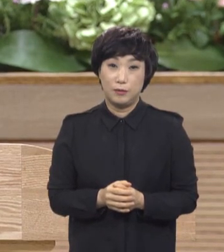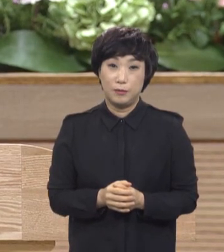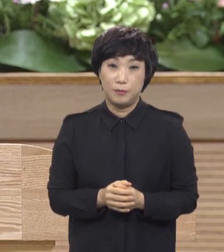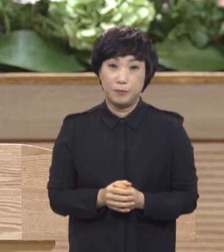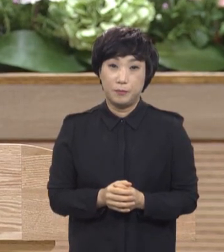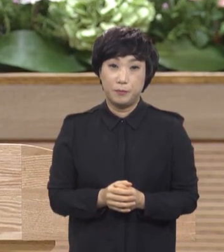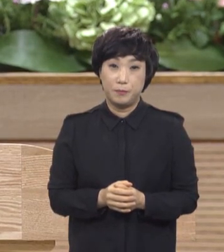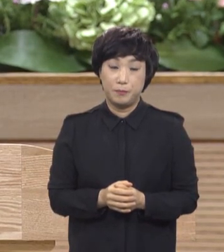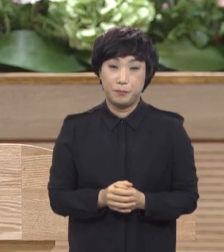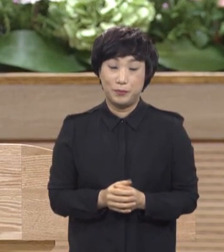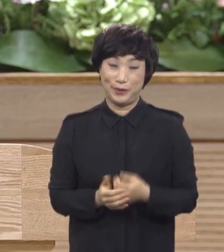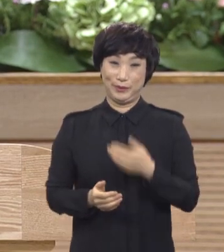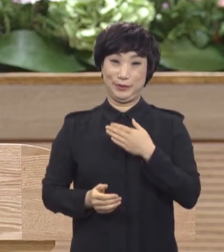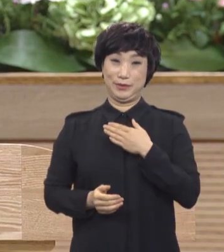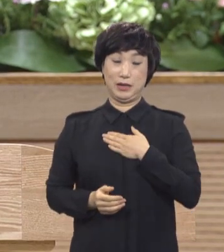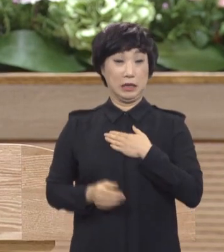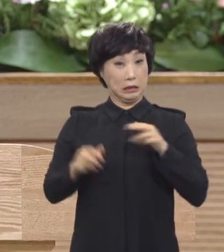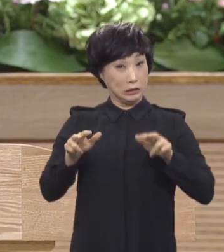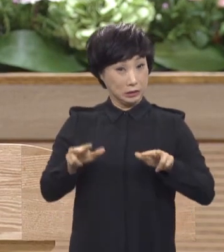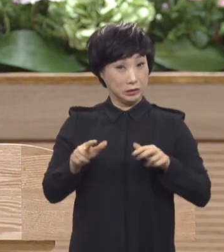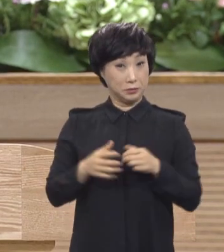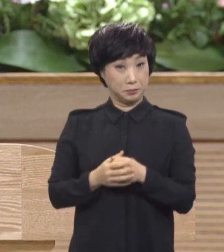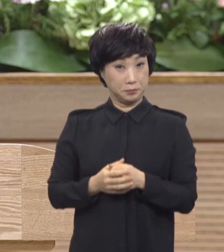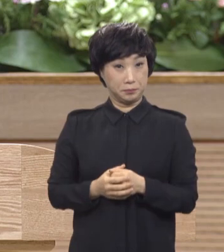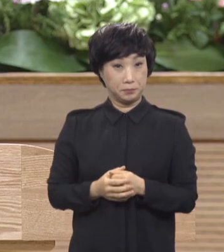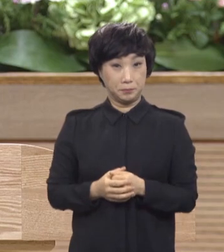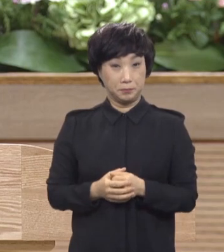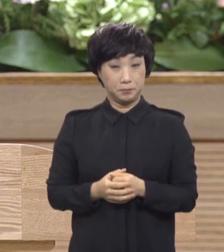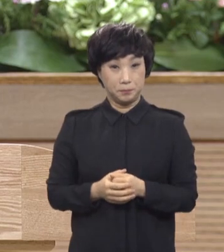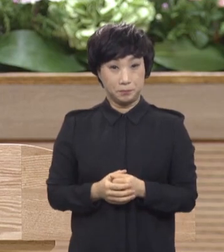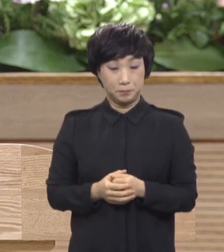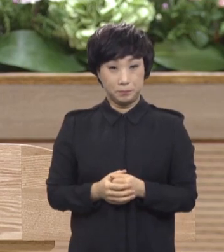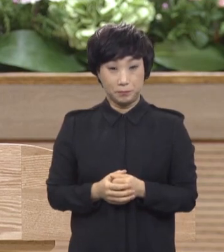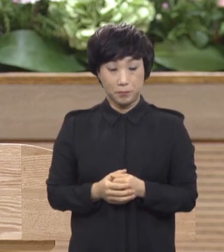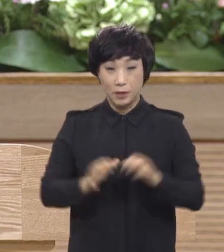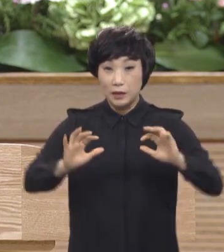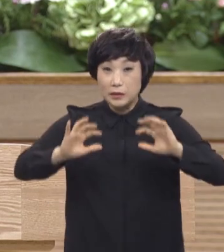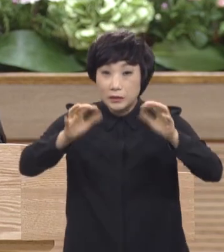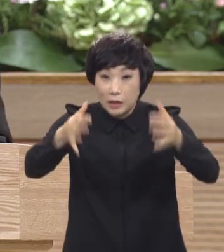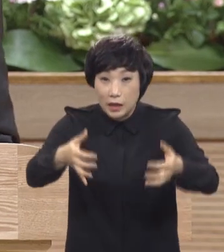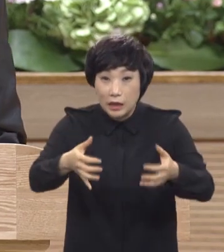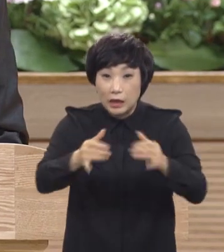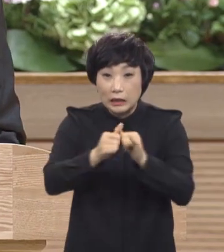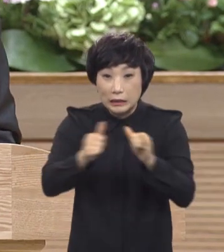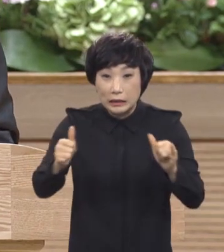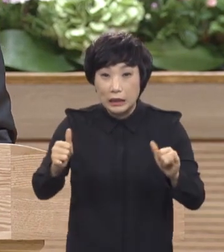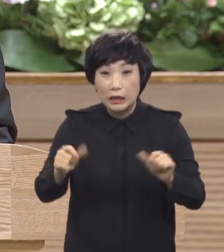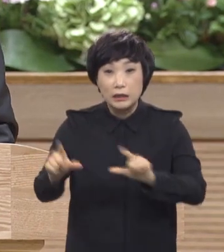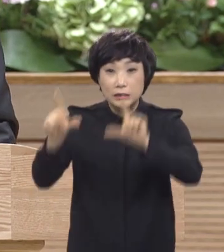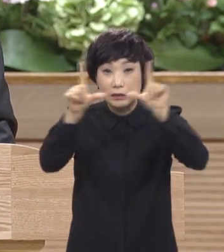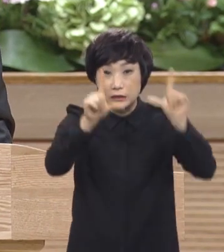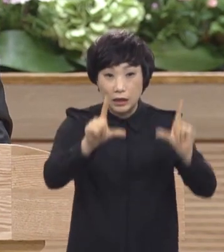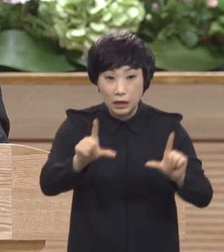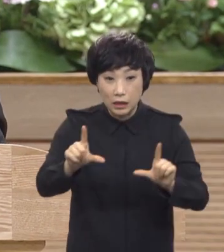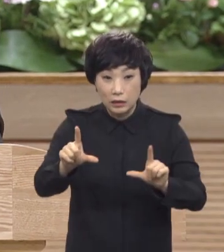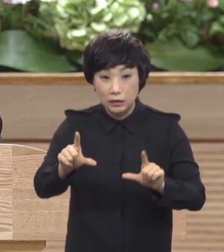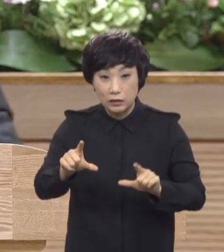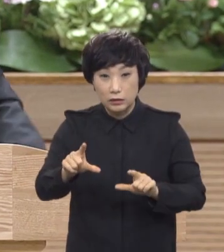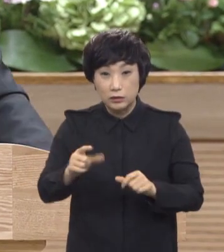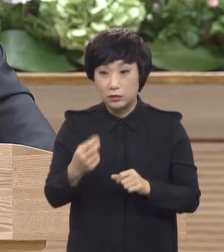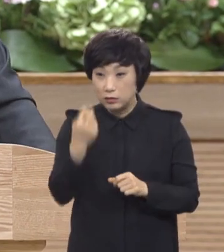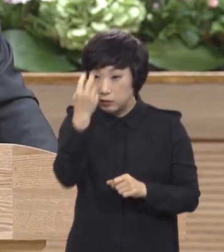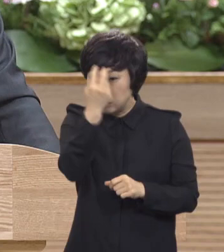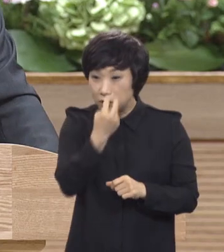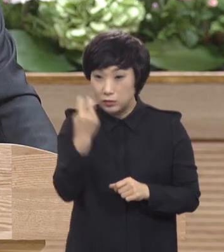저는 지금 이 세계의 인간들이 살아가는 모습들을